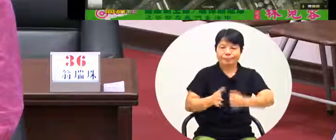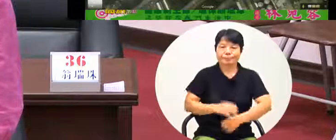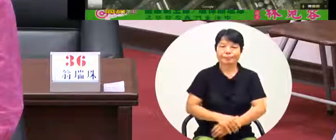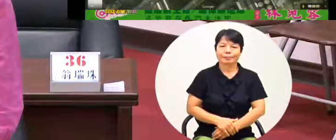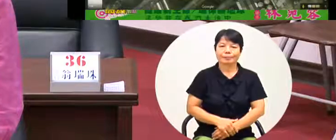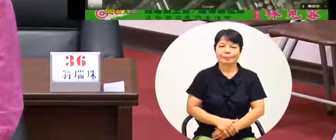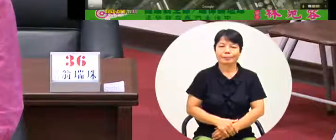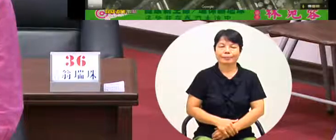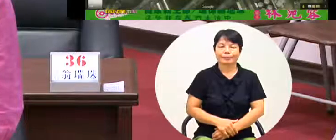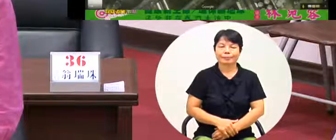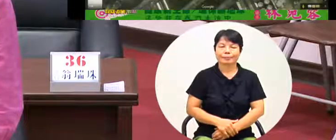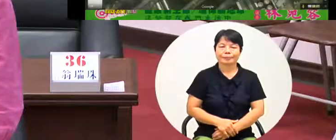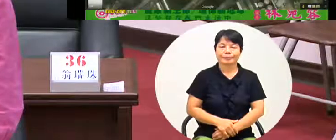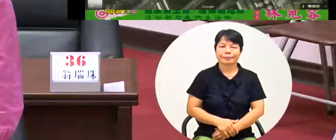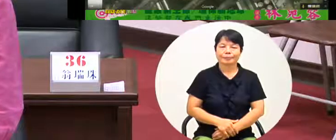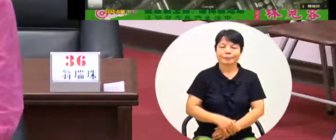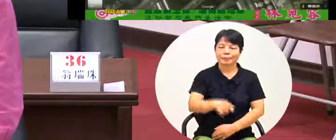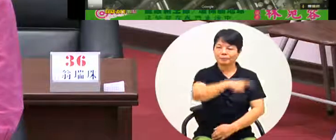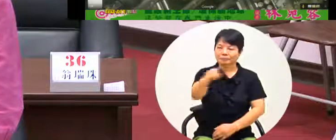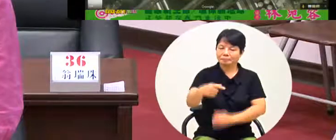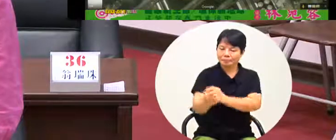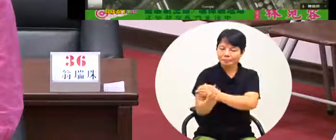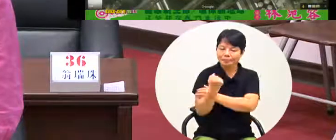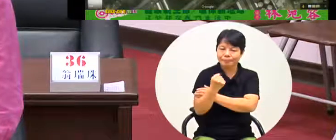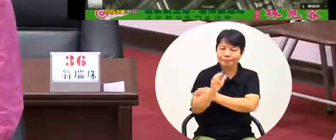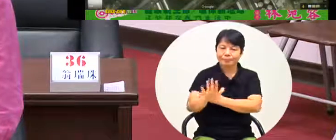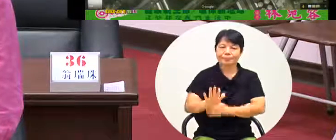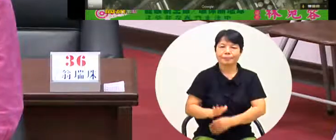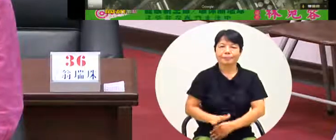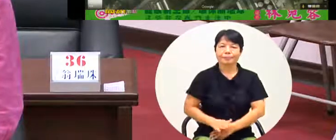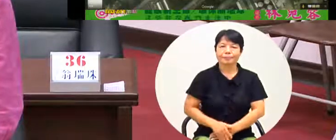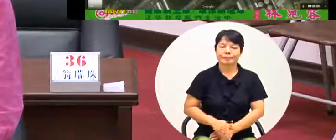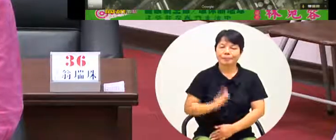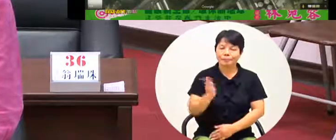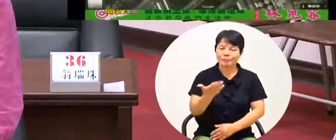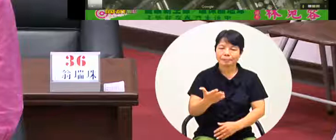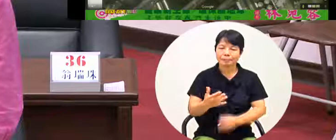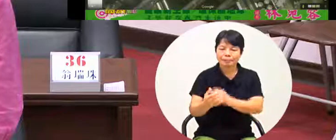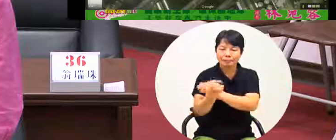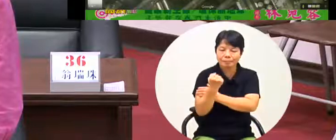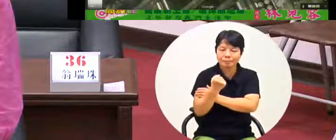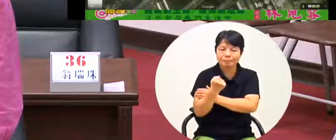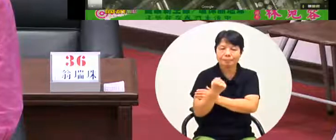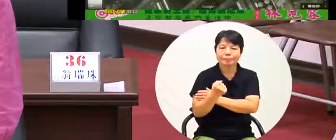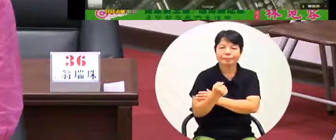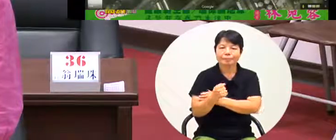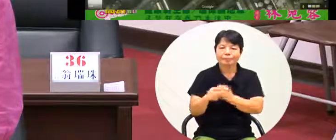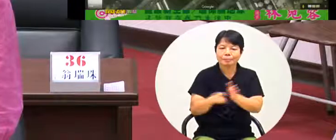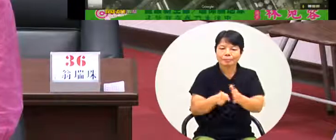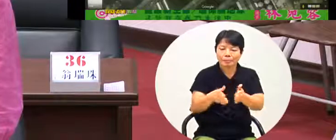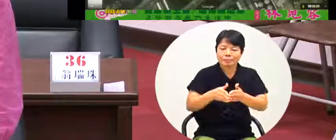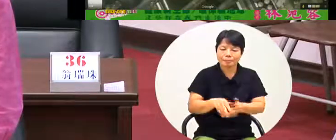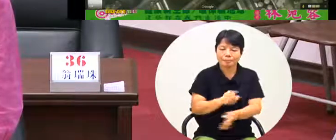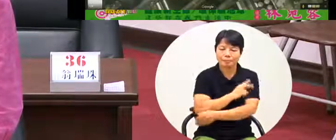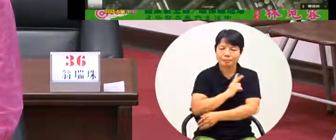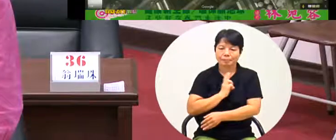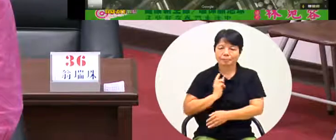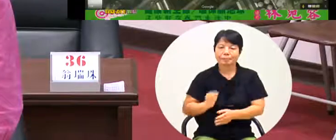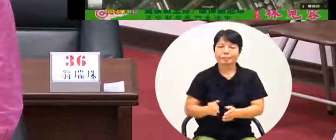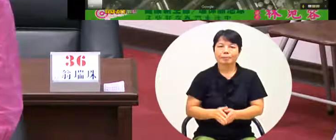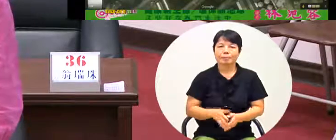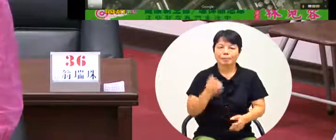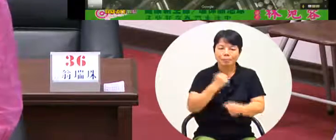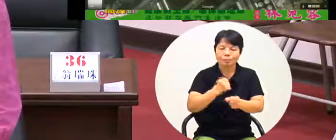非常认真，但是在认真的同时，我们也要兼顾到一些还没有做到的事情。希望本